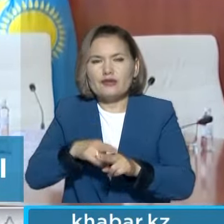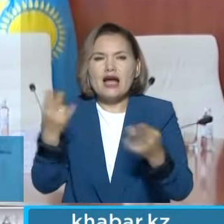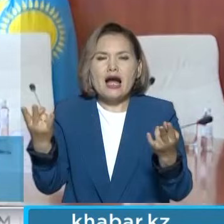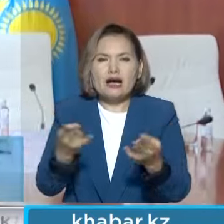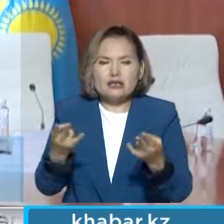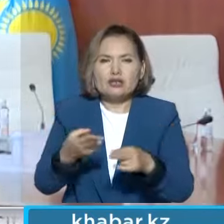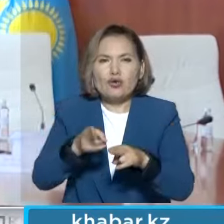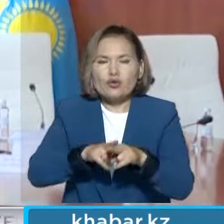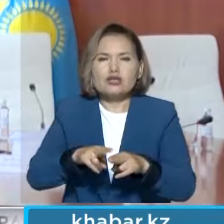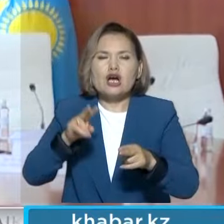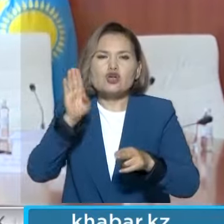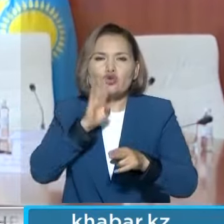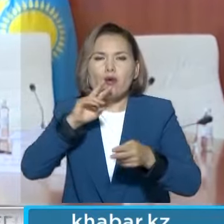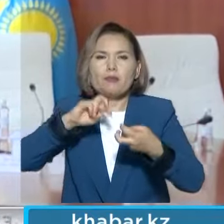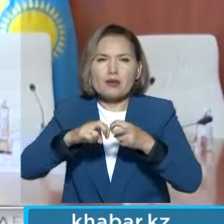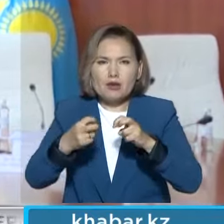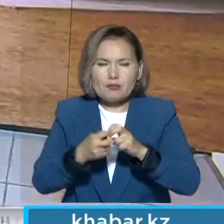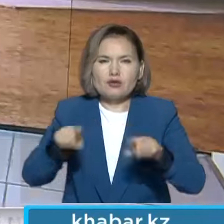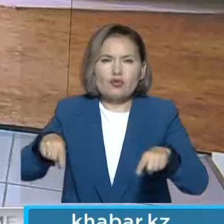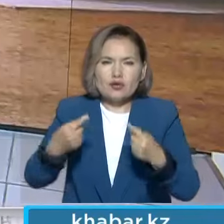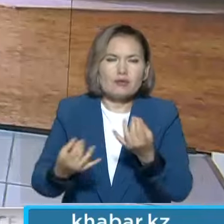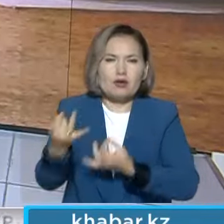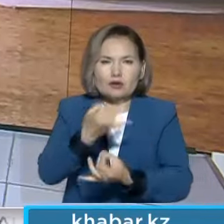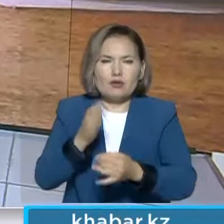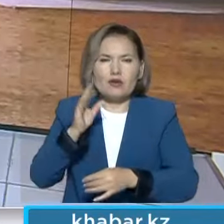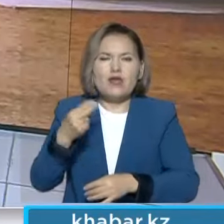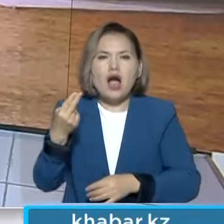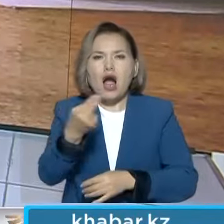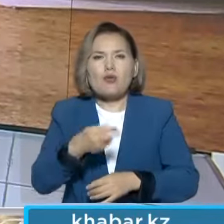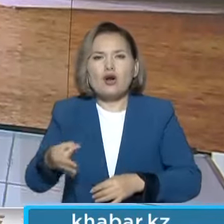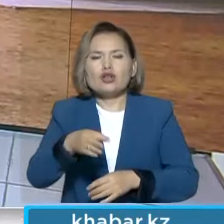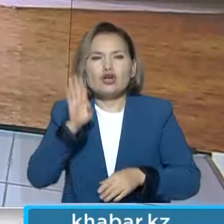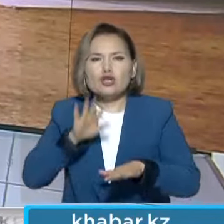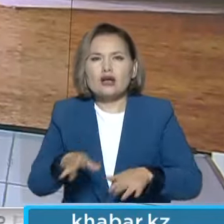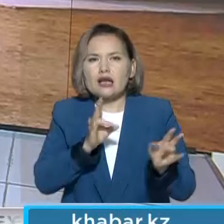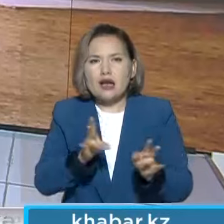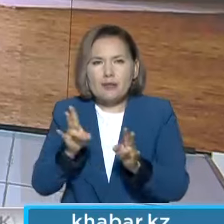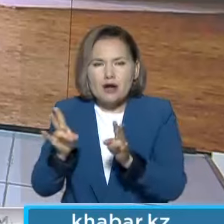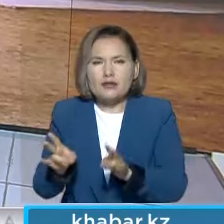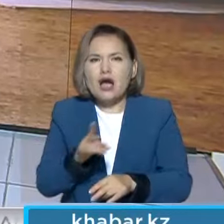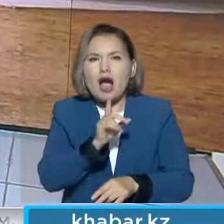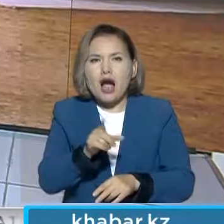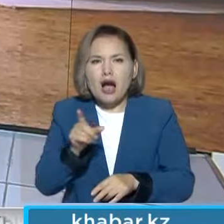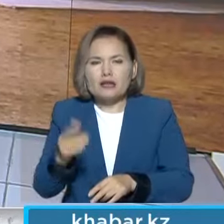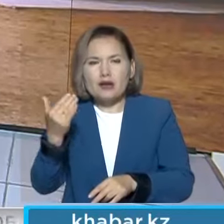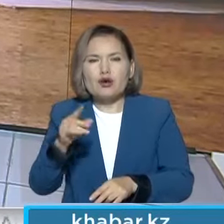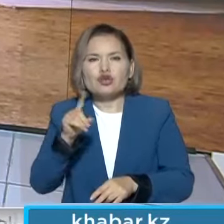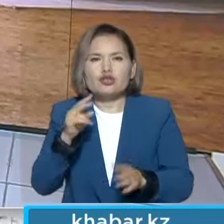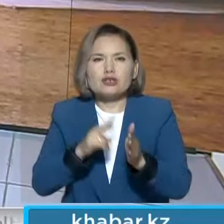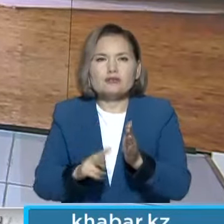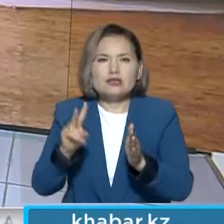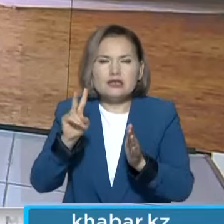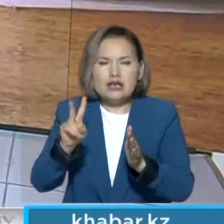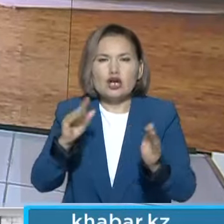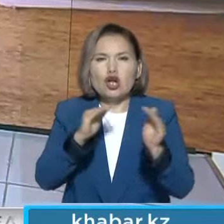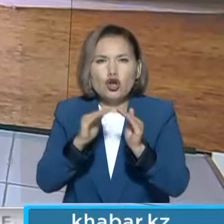қажетті деңгейде көтереміз. Ақмола облысында су тасқынан зардап шеккен тұрғындарға 172 үй сатып